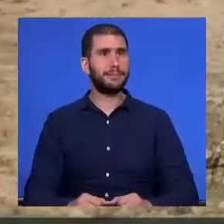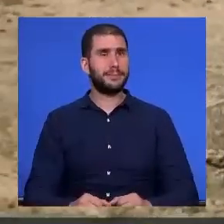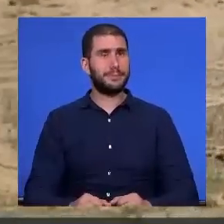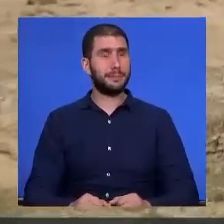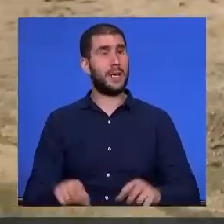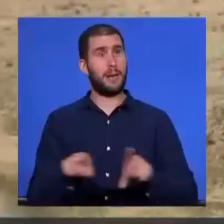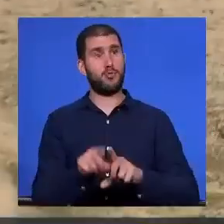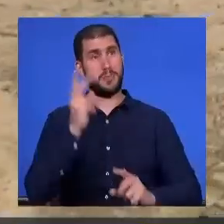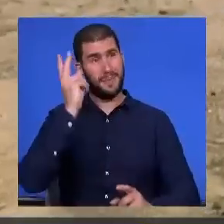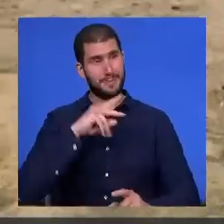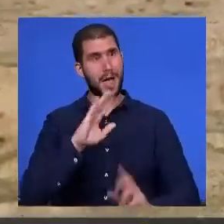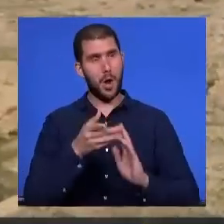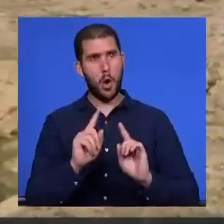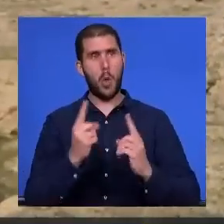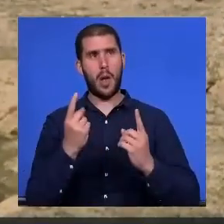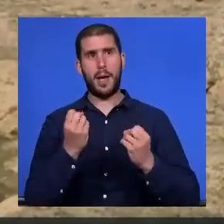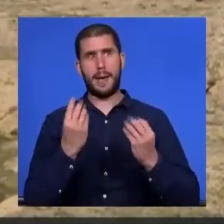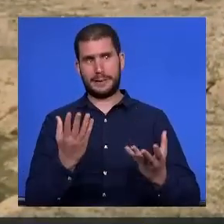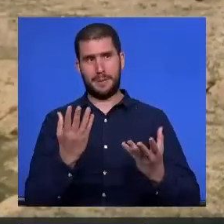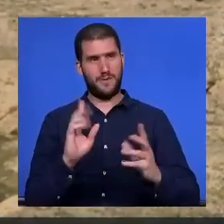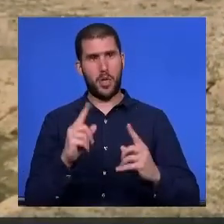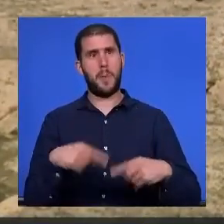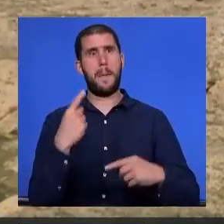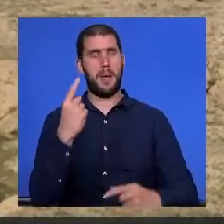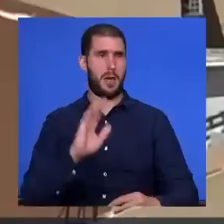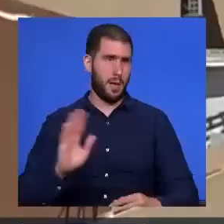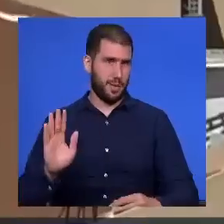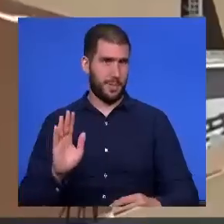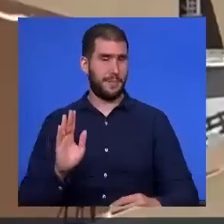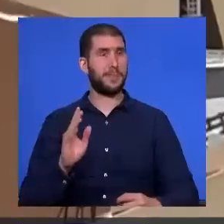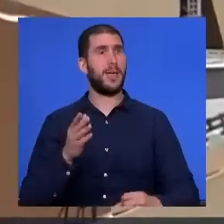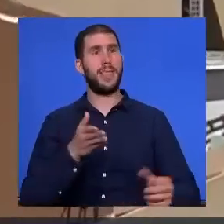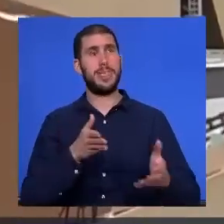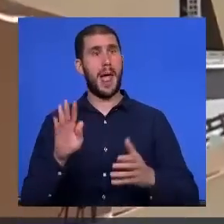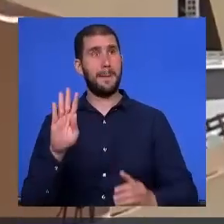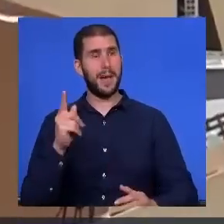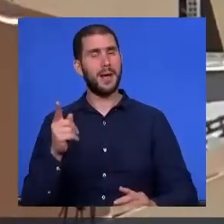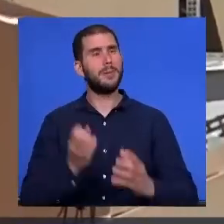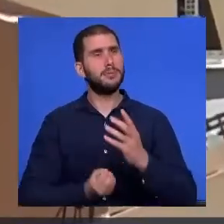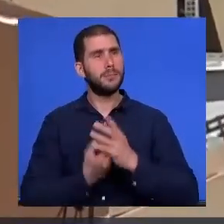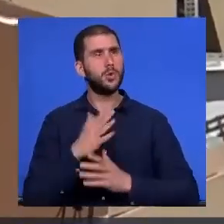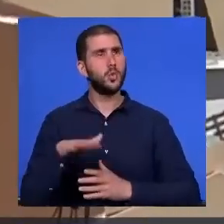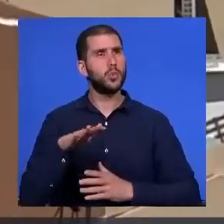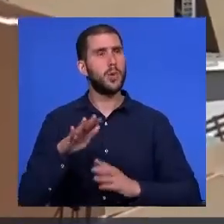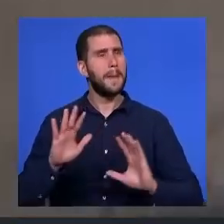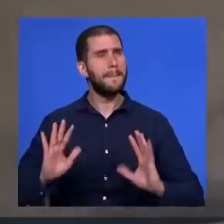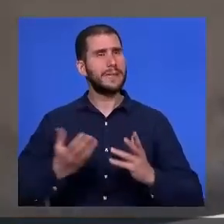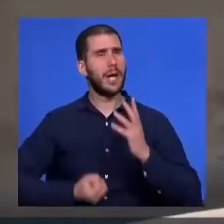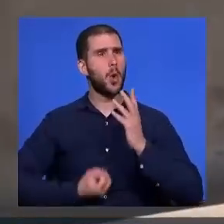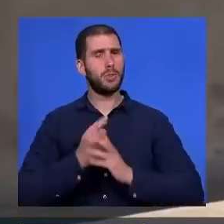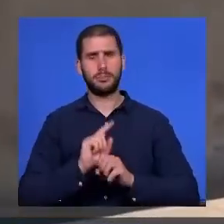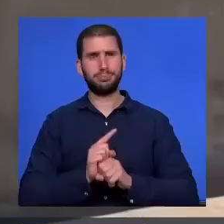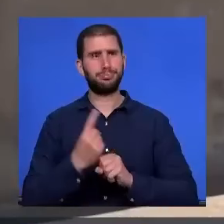שאנחנו מבינים, כל זה לא קרה מאליו ולא ביום אחד. נחל בקע היא תולדה של שכונות הבזק שהוקמו בין